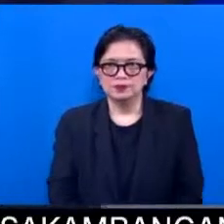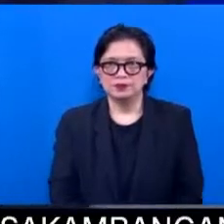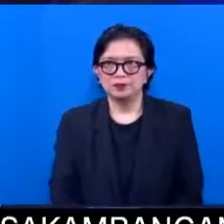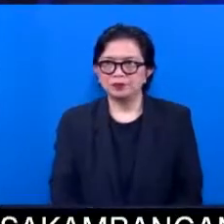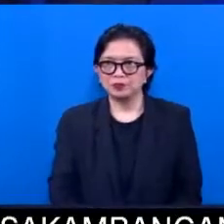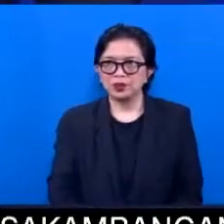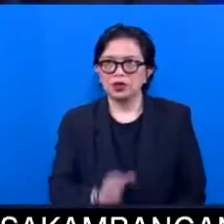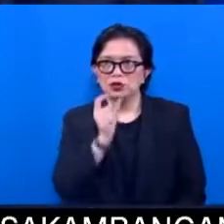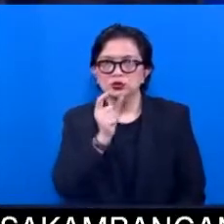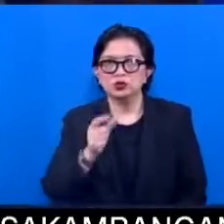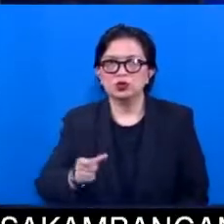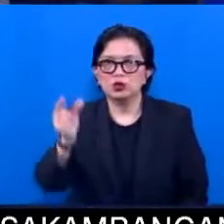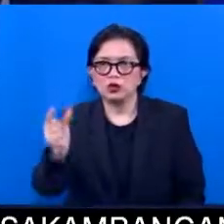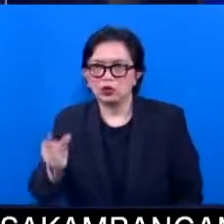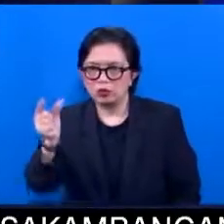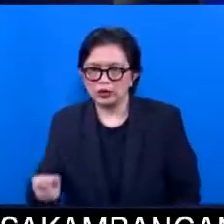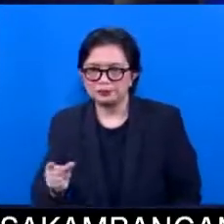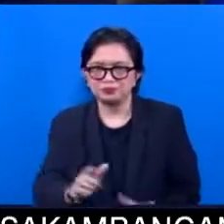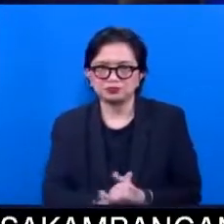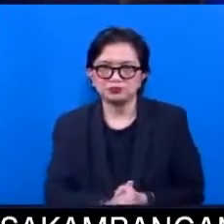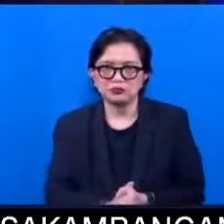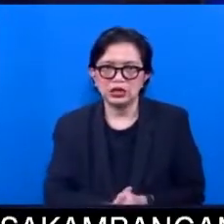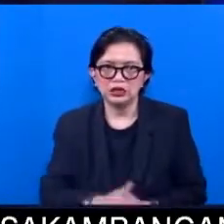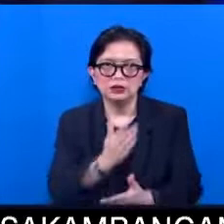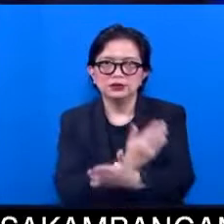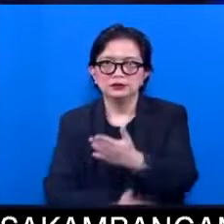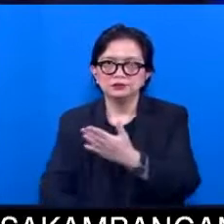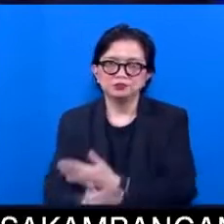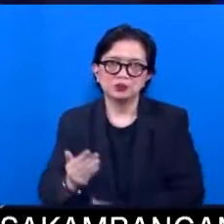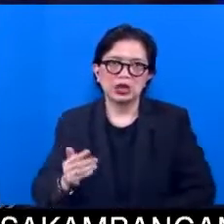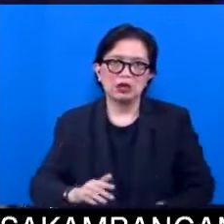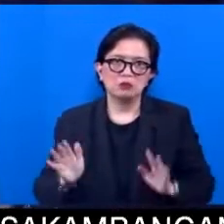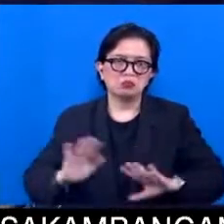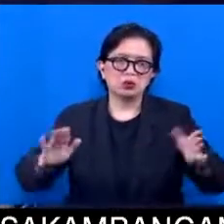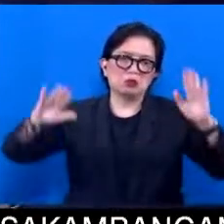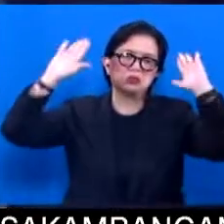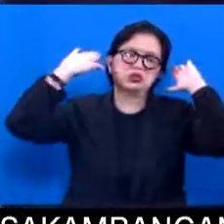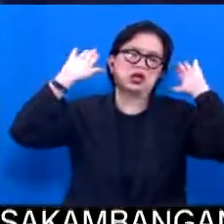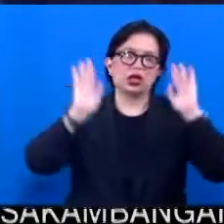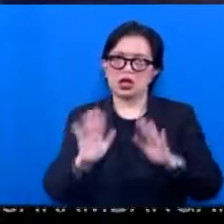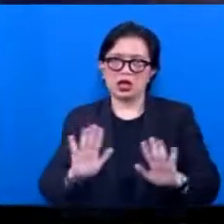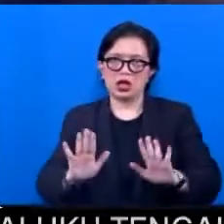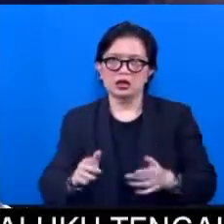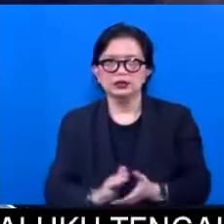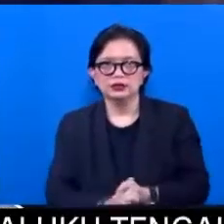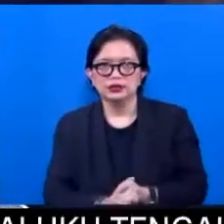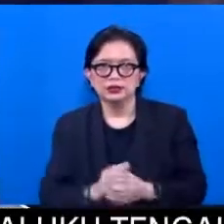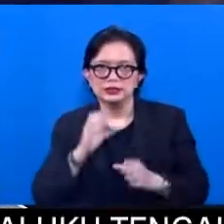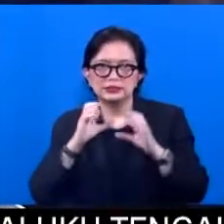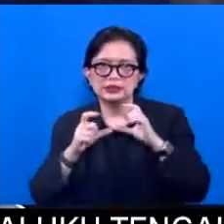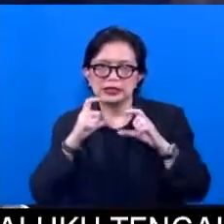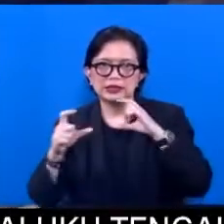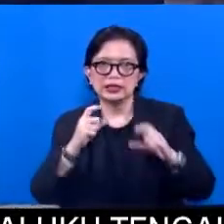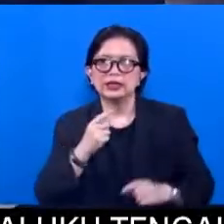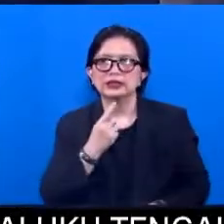Bagi sebagian orang, keterbatasan tidak membuat ia menjadi lemah dan putus asa, seperti kisah Warsono, warga Banyumas,